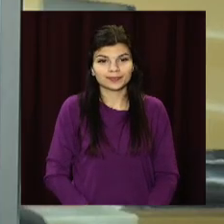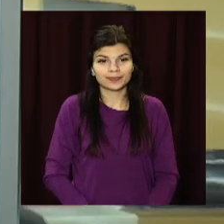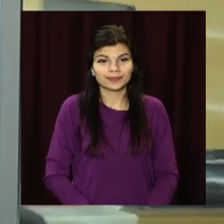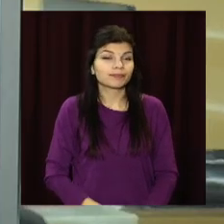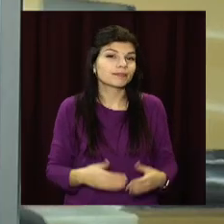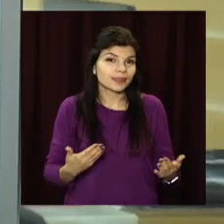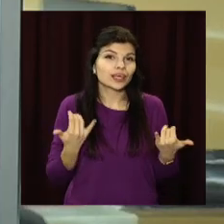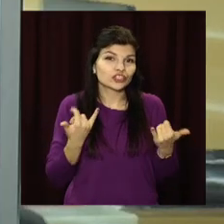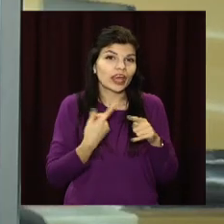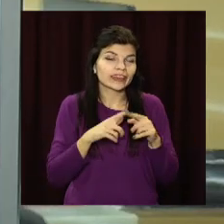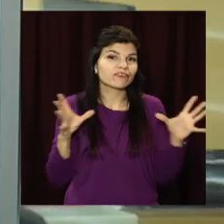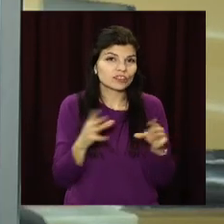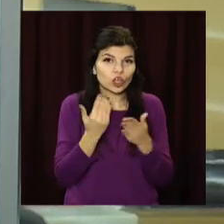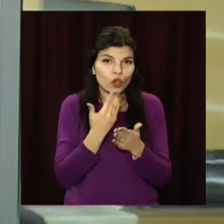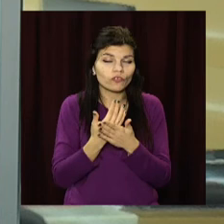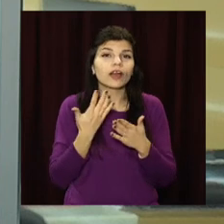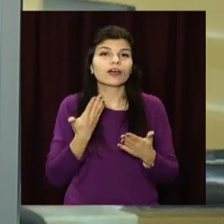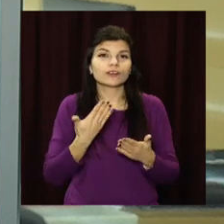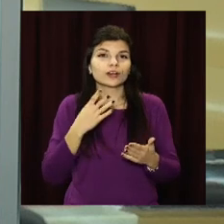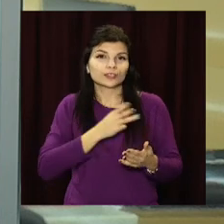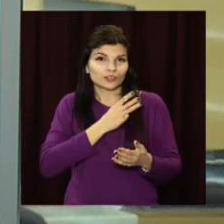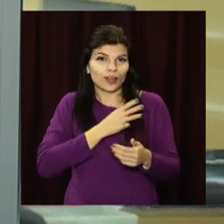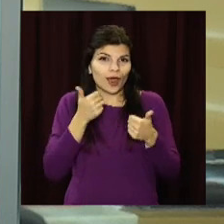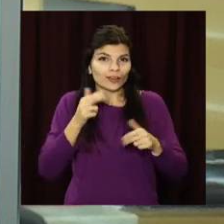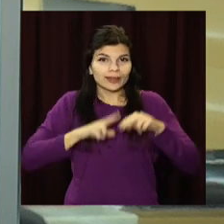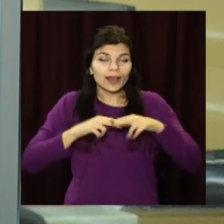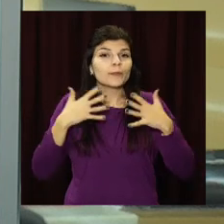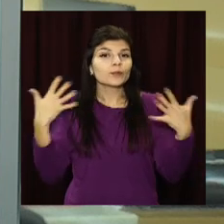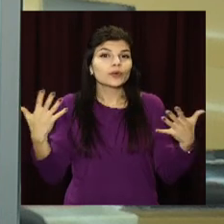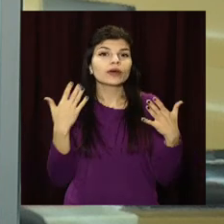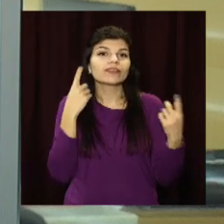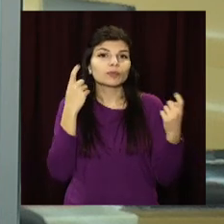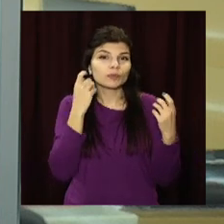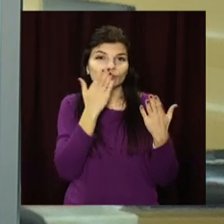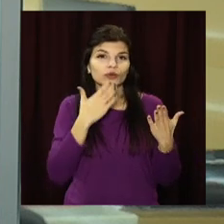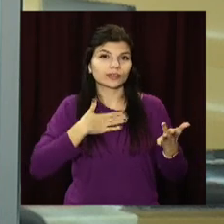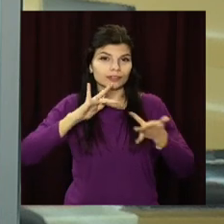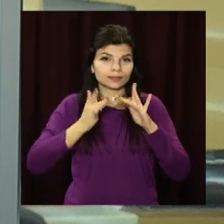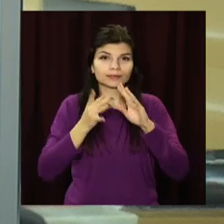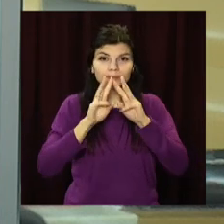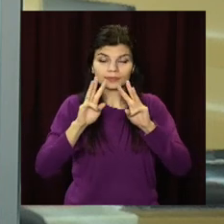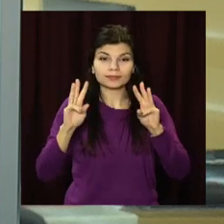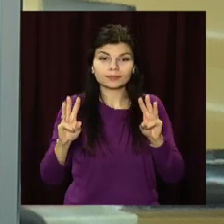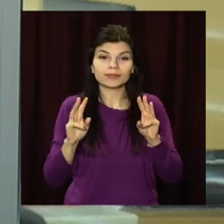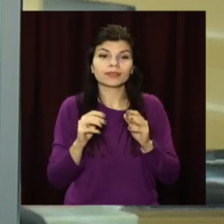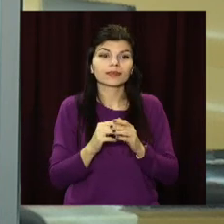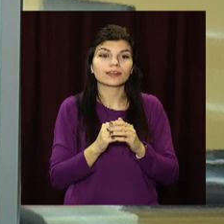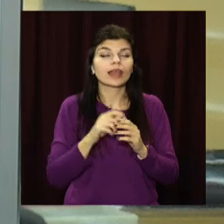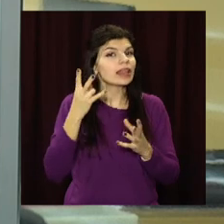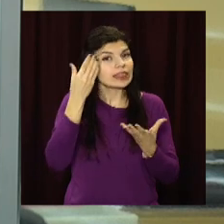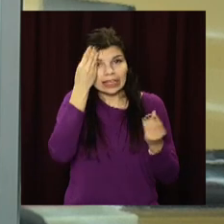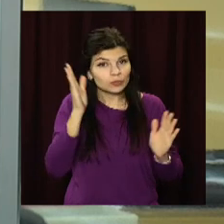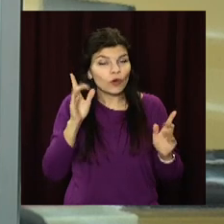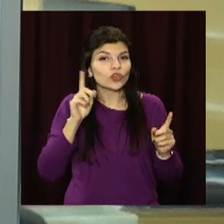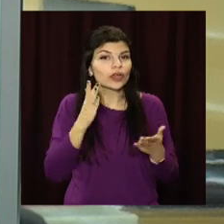Наразі це всі новини на цю годину. Бажаємо гарного вам настрою. Більше інформації читайте на нашому сайті opentv.media. Не забувайте